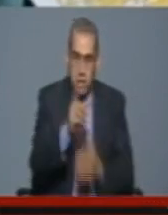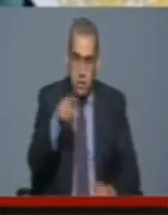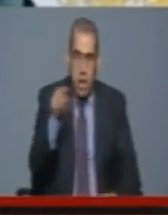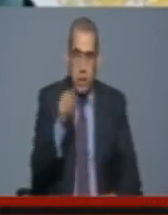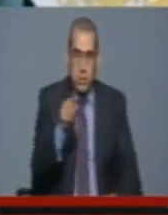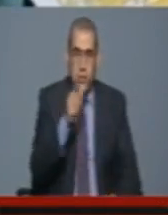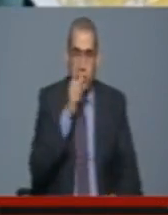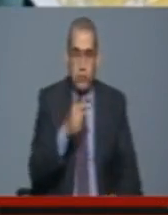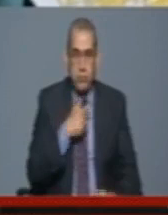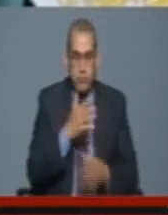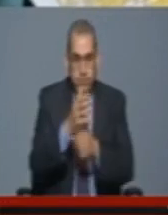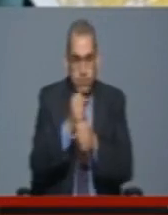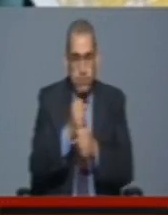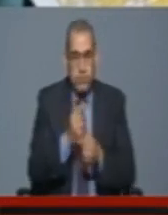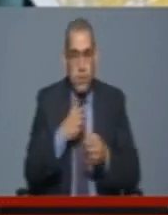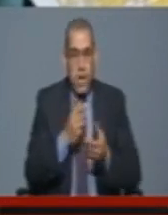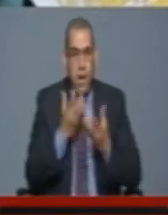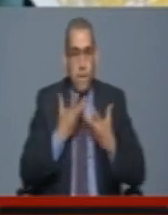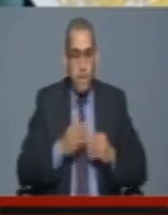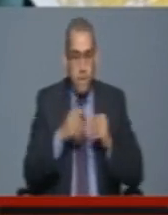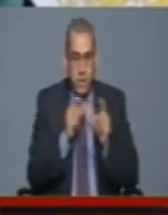وقابدين على أمننا القومي المقدس،